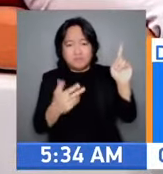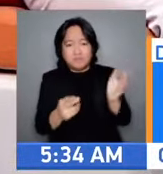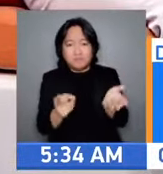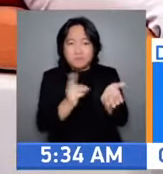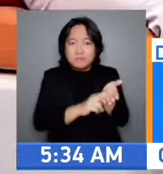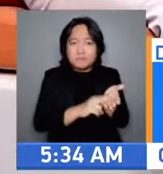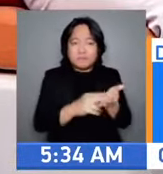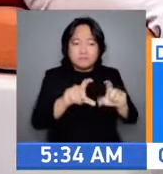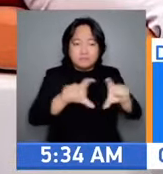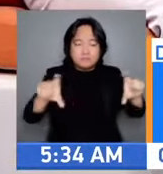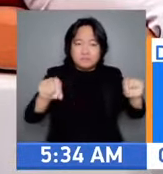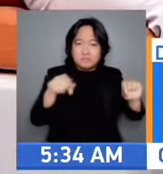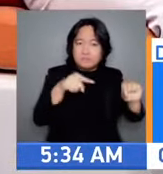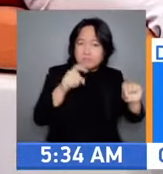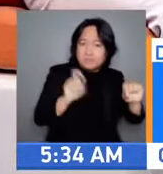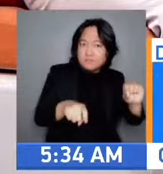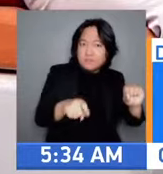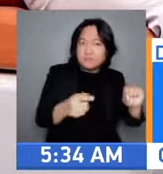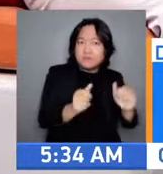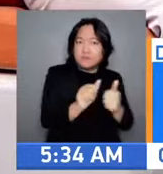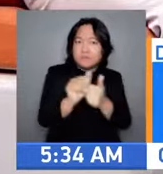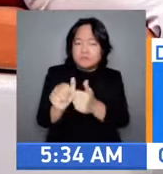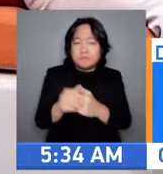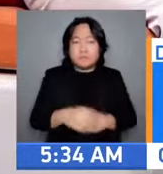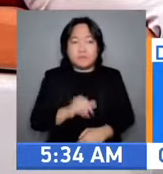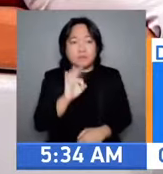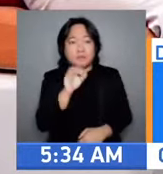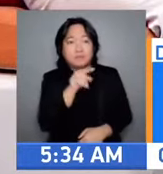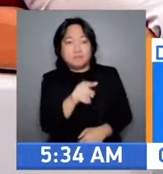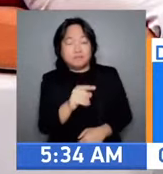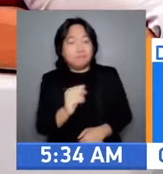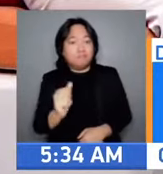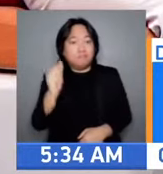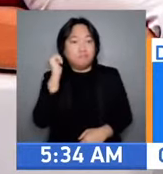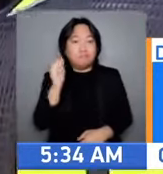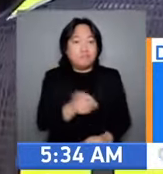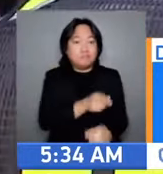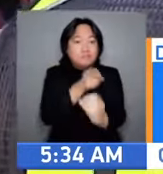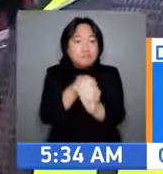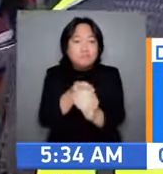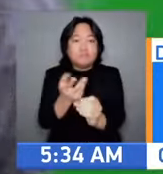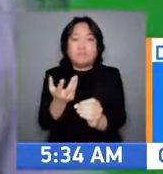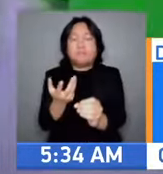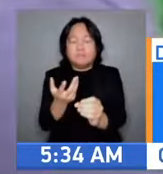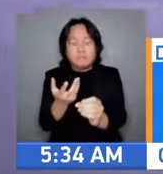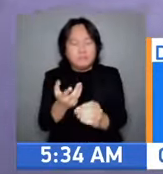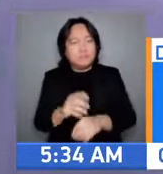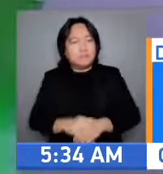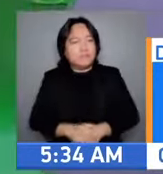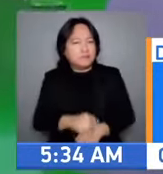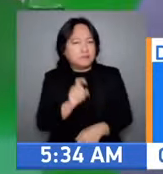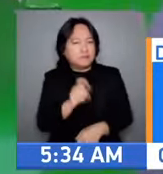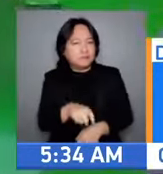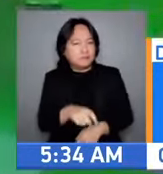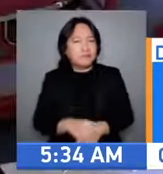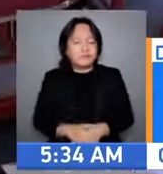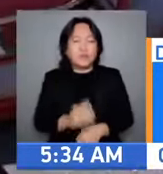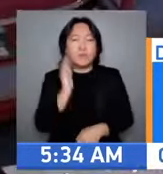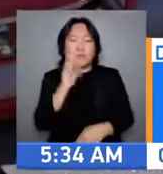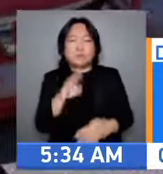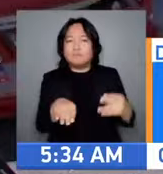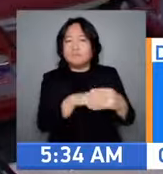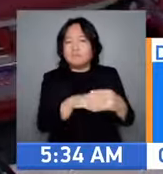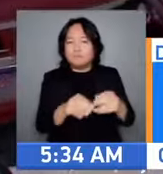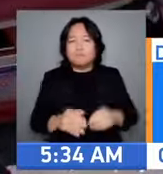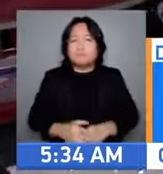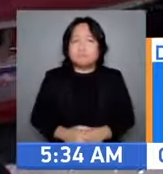talagang... Ayaw mo. Paano sila sasali? Malalaman silang kolorong. Baka nga ito na yung pagkakataon nila para ma-rehistro. Ayaw